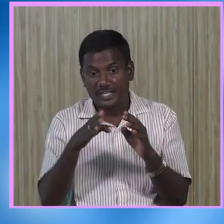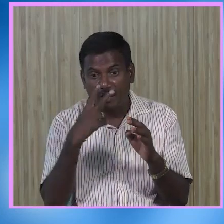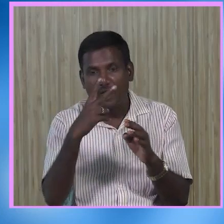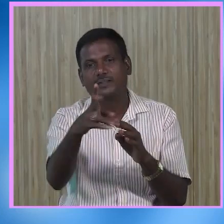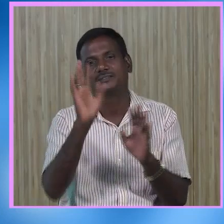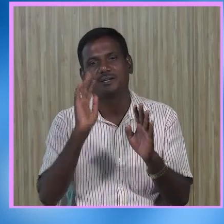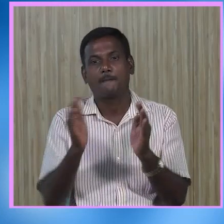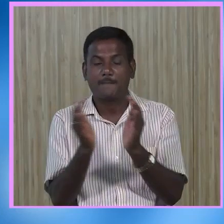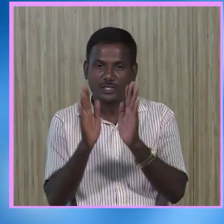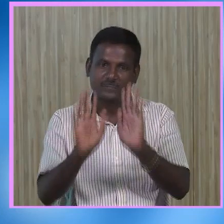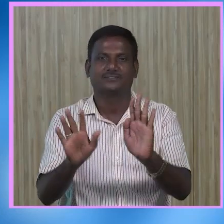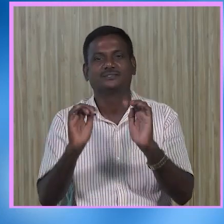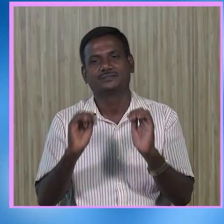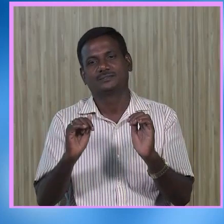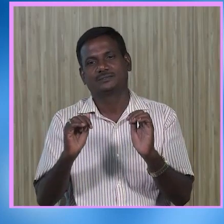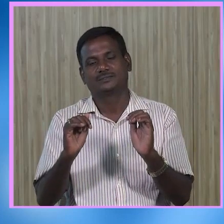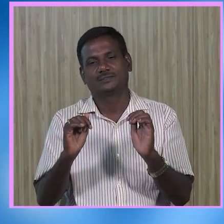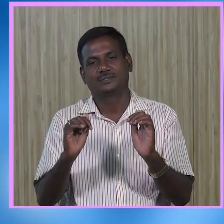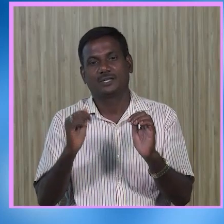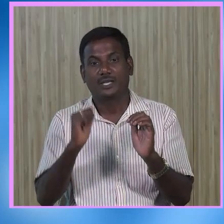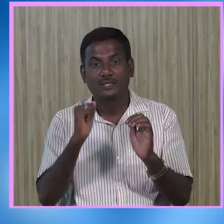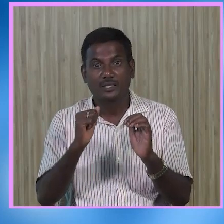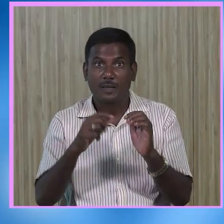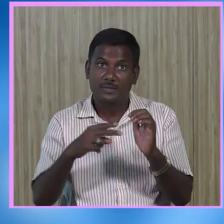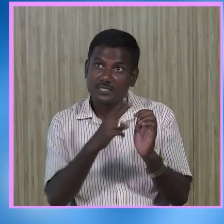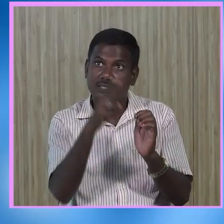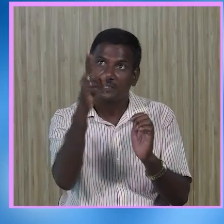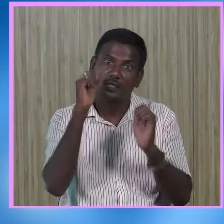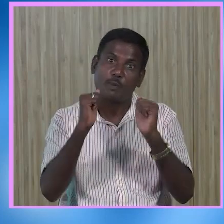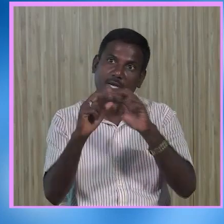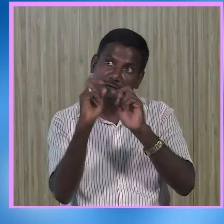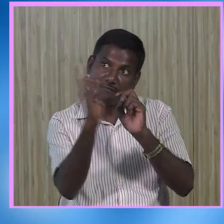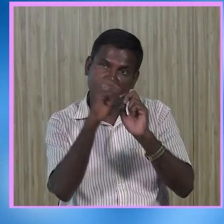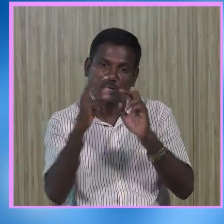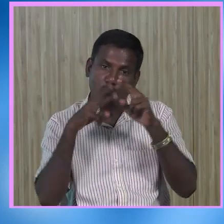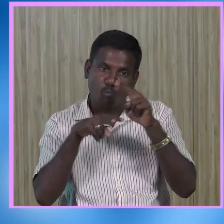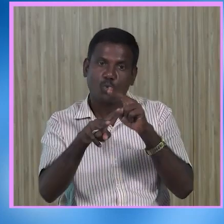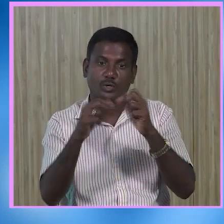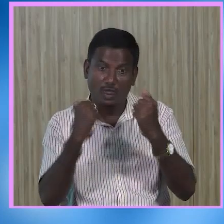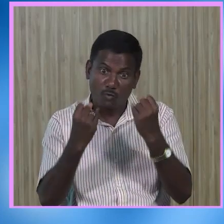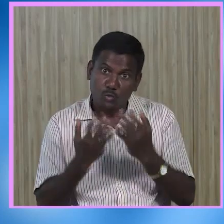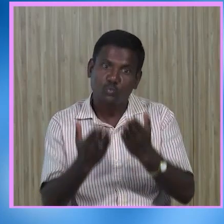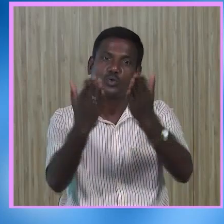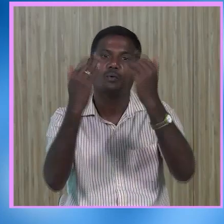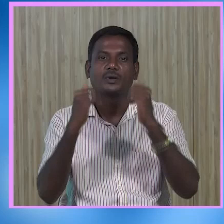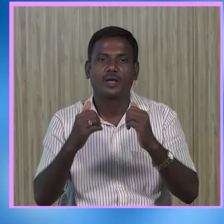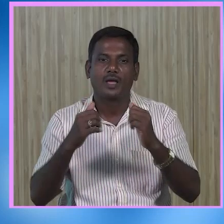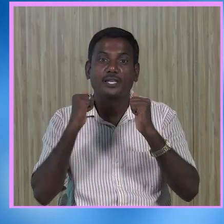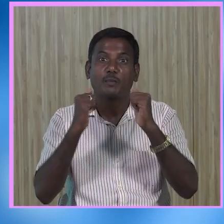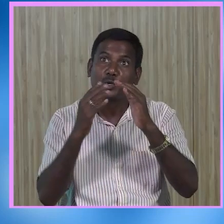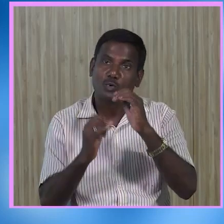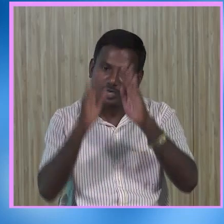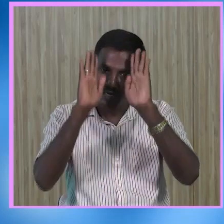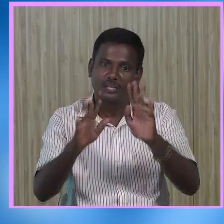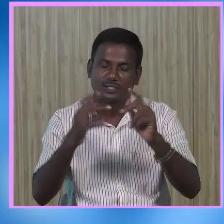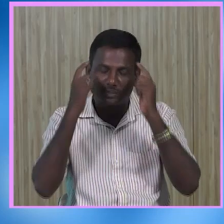வழிகாட்டக்கூடிய பகுதி. இது எந்த பக்கம், எந்த திசையில், எந்த வட்டப்பாதையில், எவ்வளவு தூரத்தில் செயற்கைக்கோள்